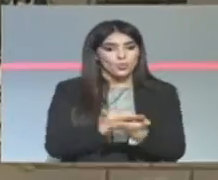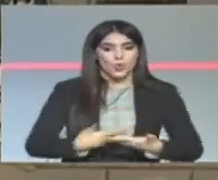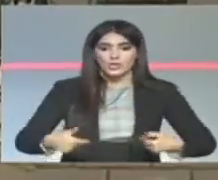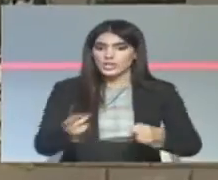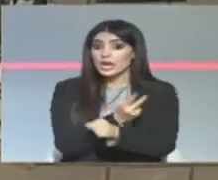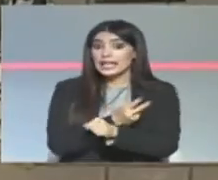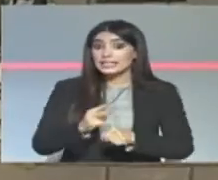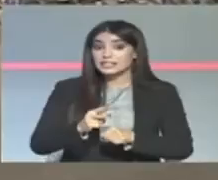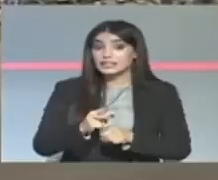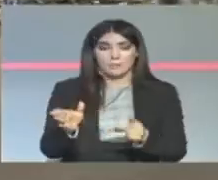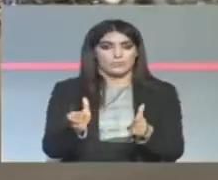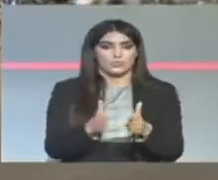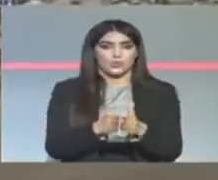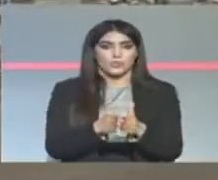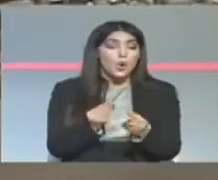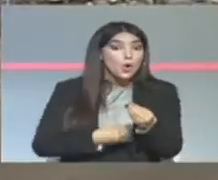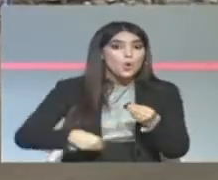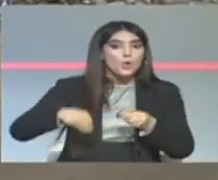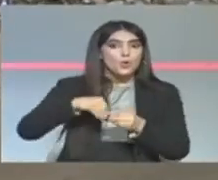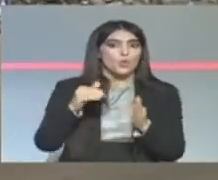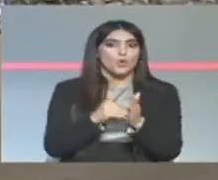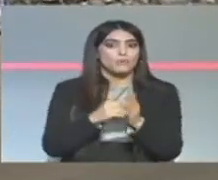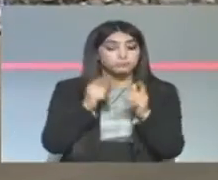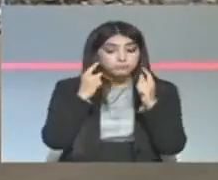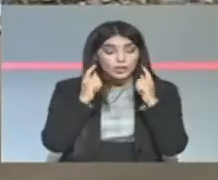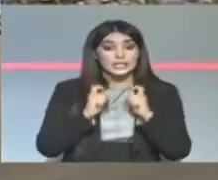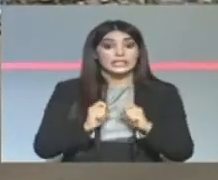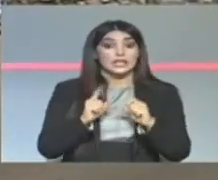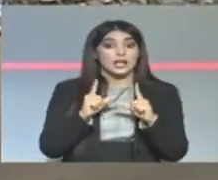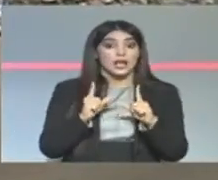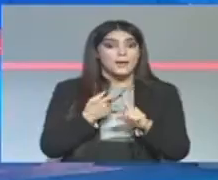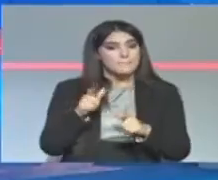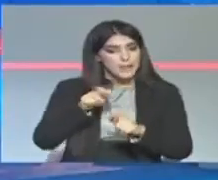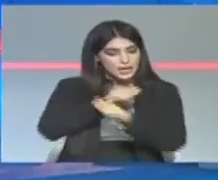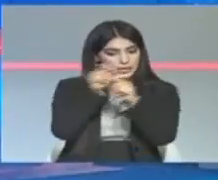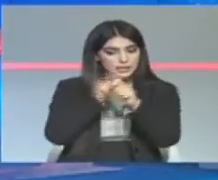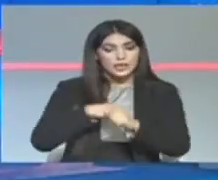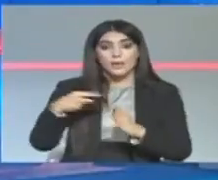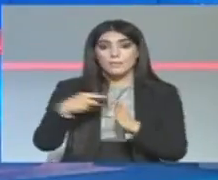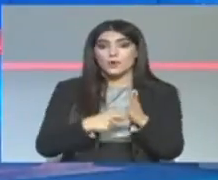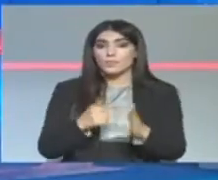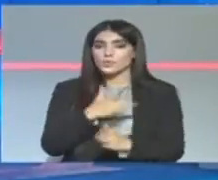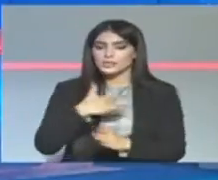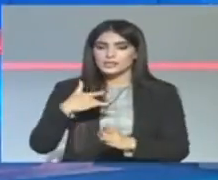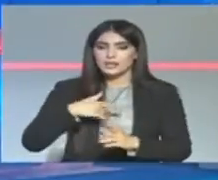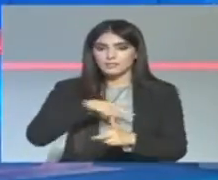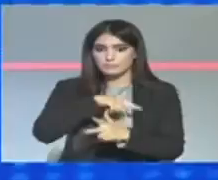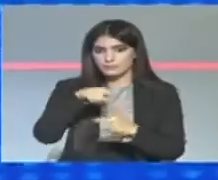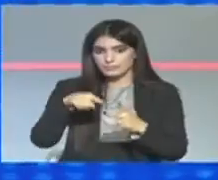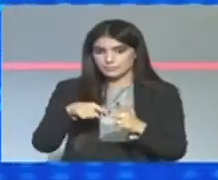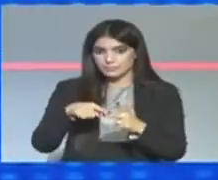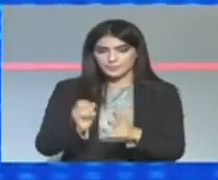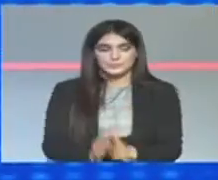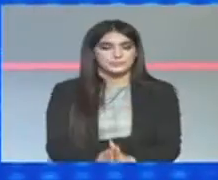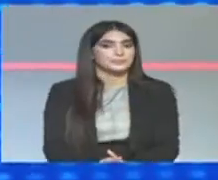وهو ما يتطلب مزيدا من الحذر واليقظه مع التقيد التام بشروط السلامه الصحيه